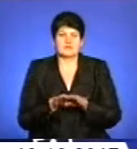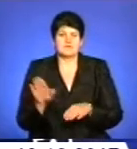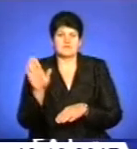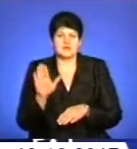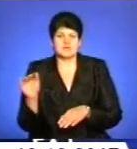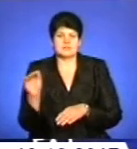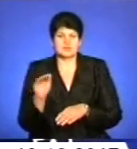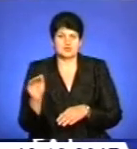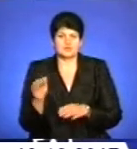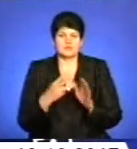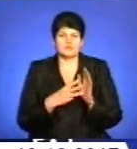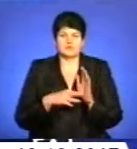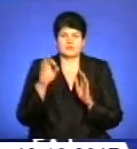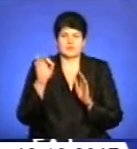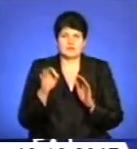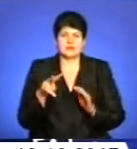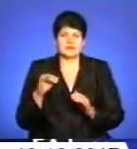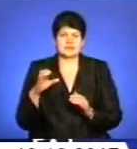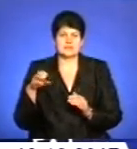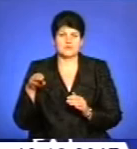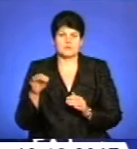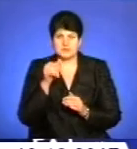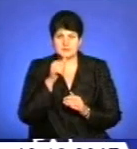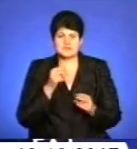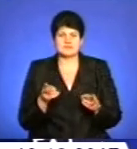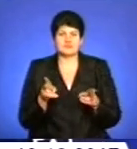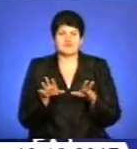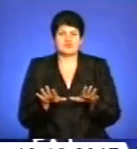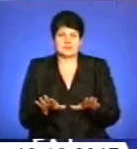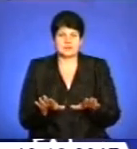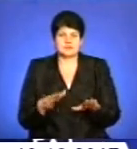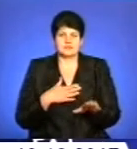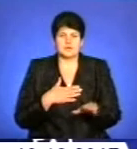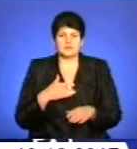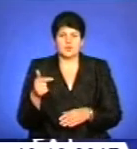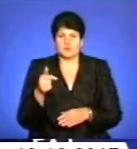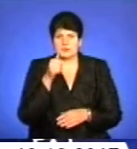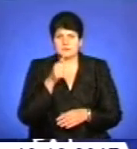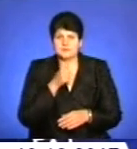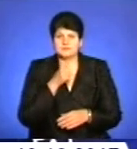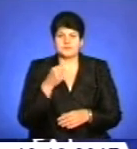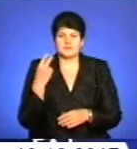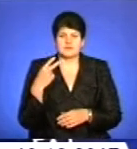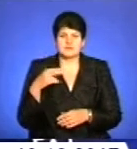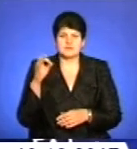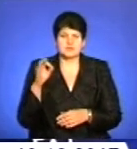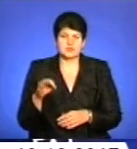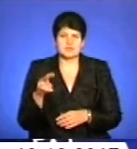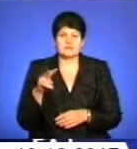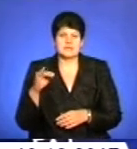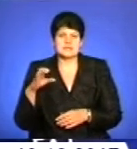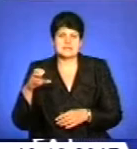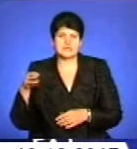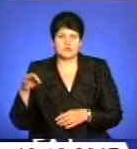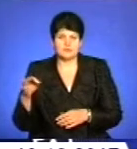і 80% листопада місяця. Залишається наш грудень місяць, ну і 20% ще листопада. Якщо ще